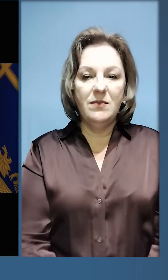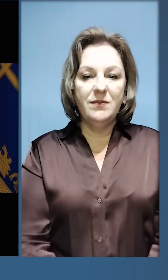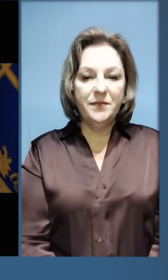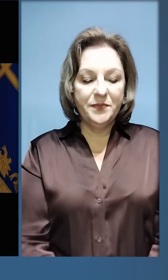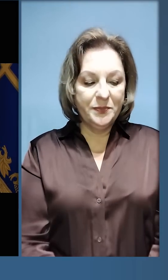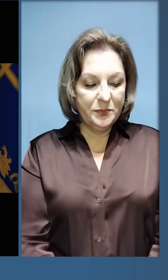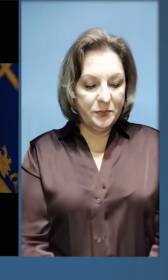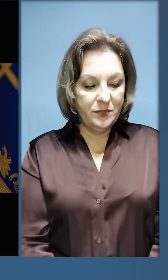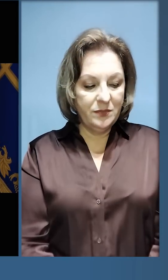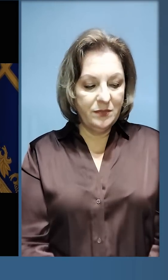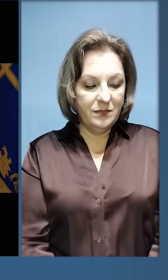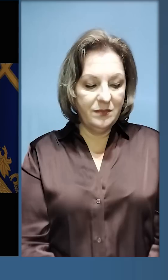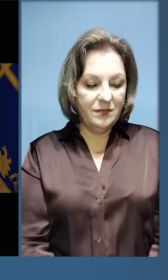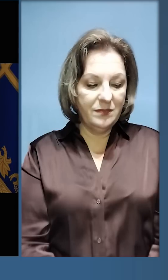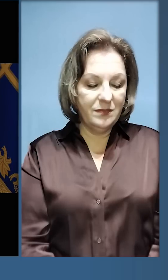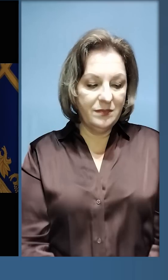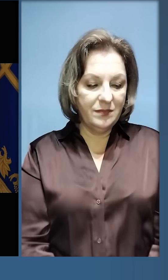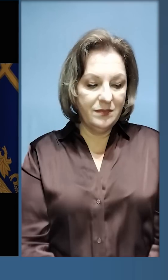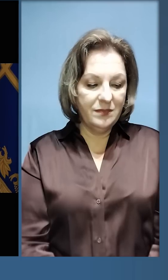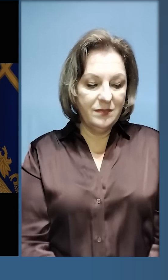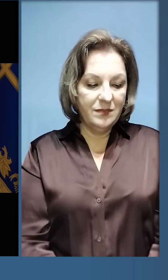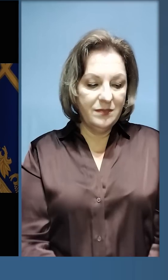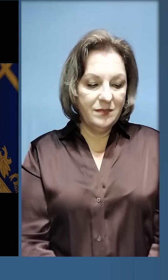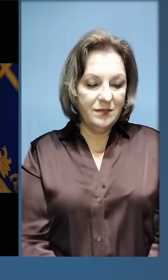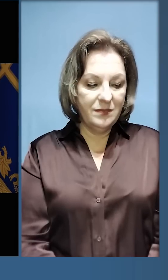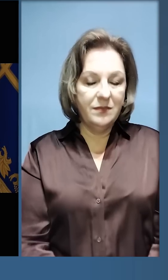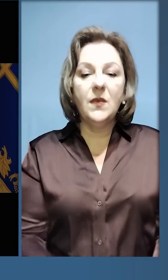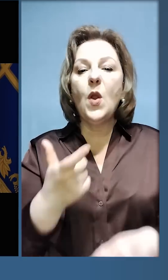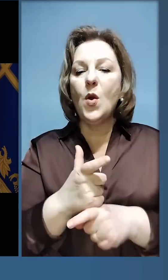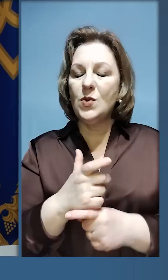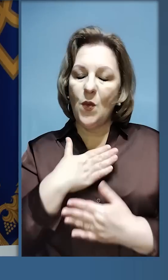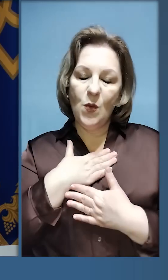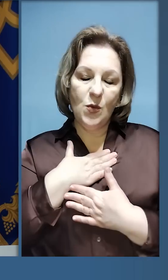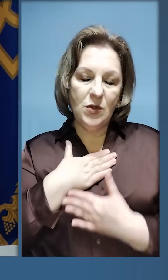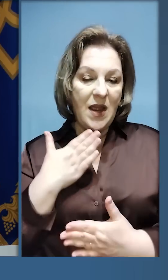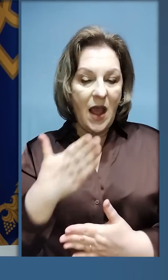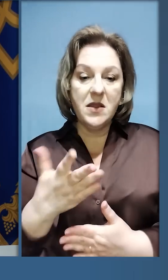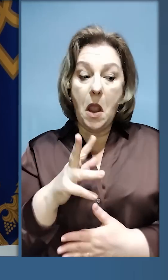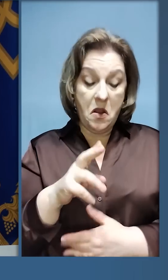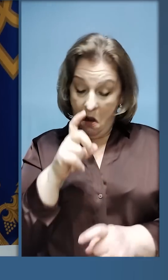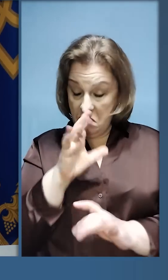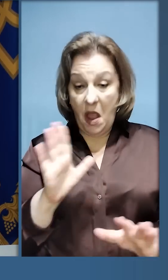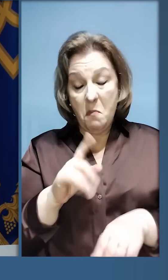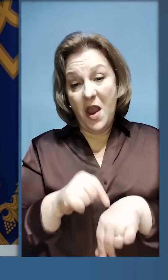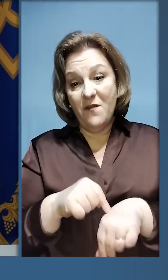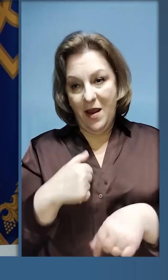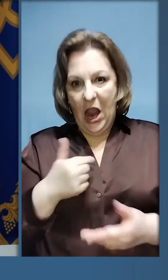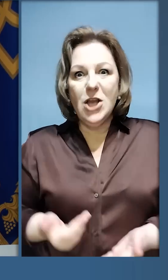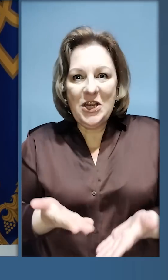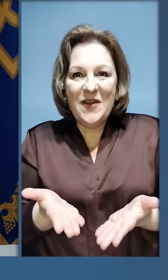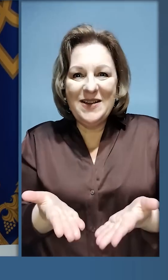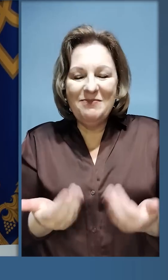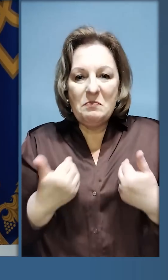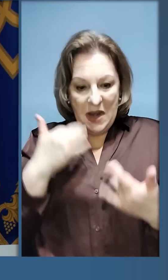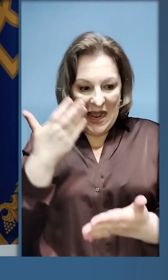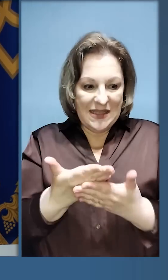time. And I will ask you, how are you and how are things in Ukraine? Дуже дякую. Я непогано